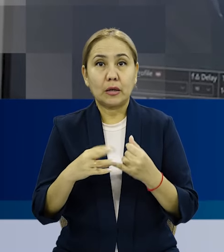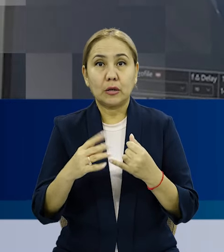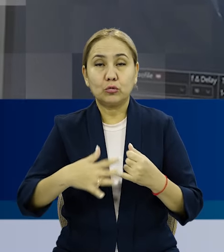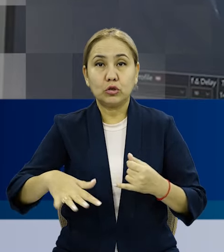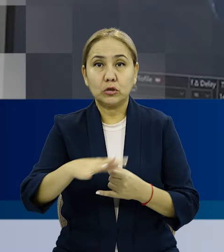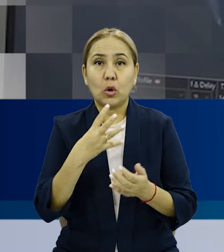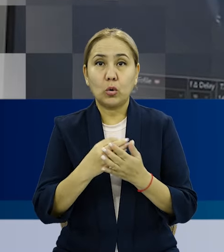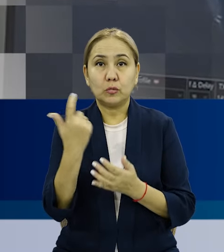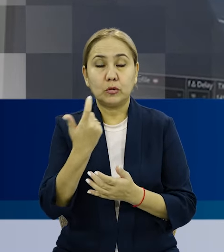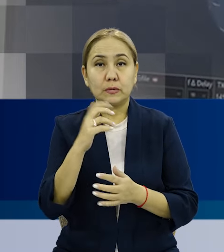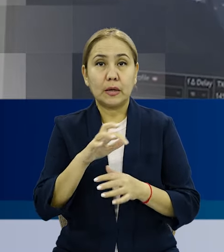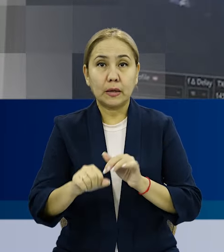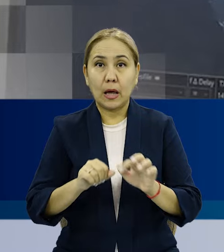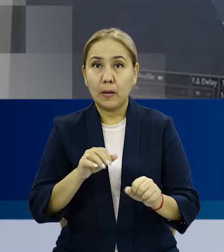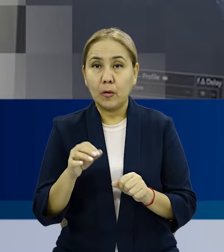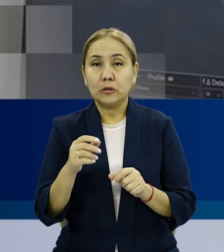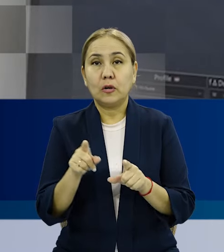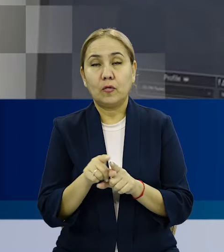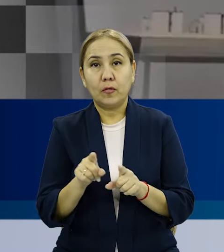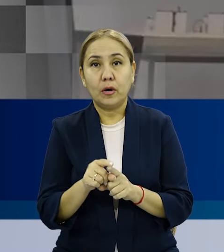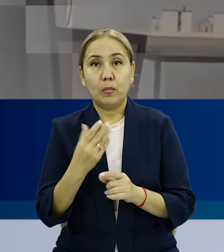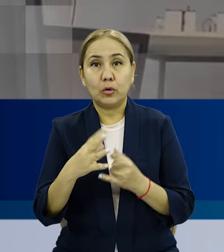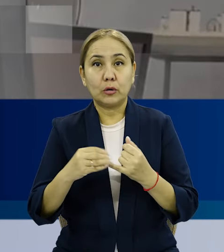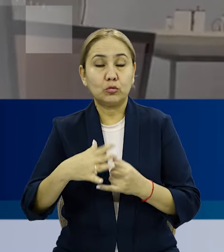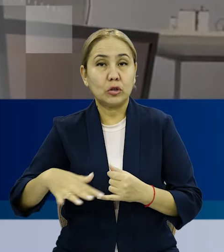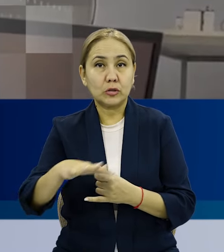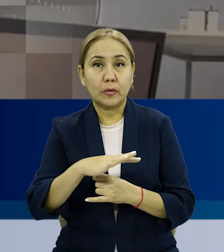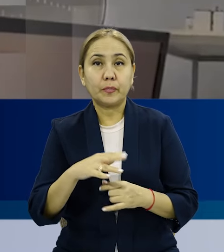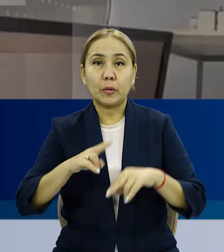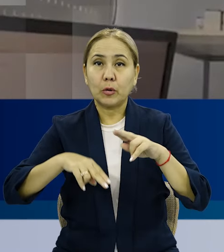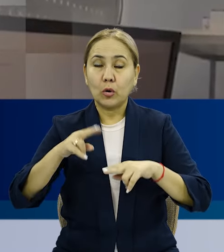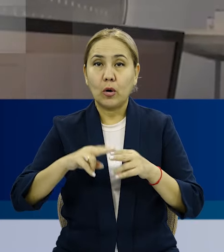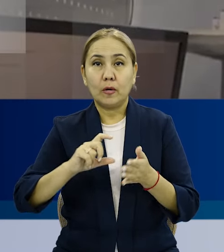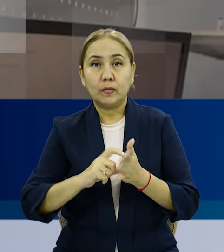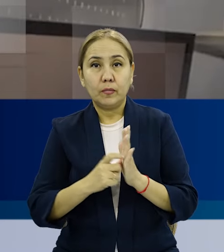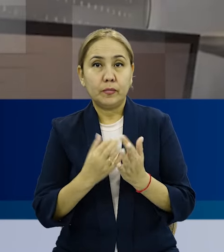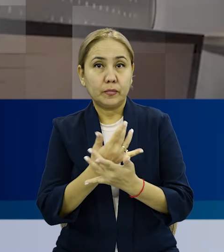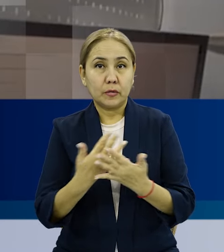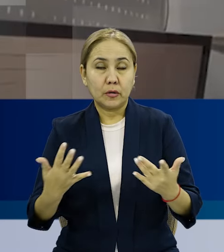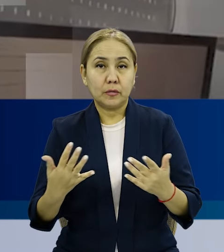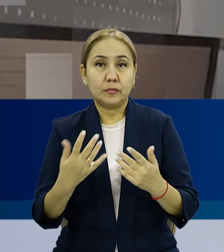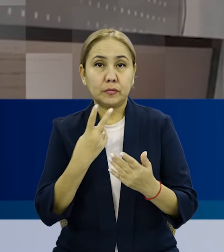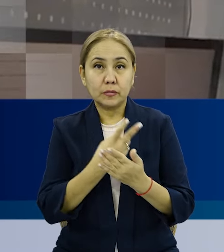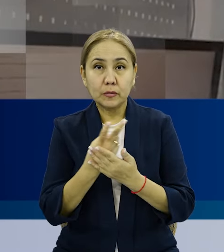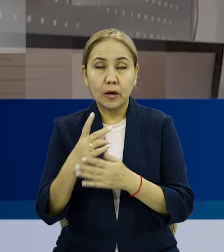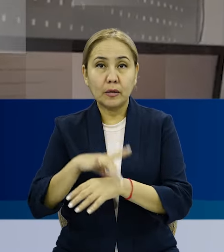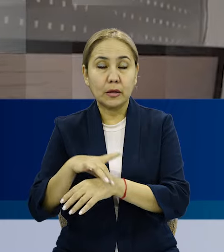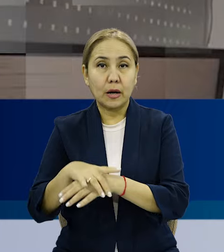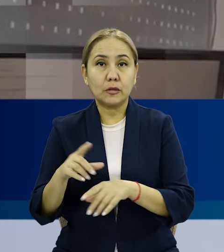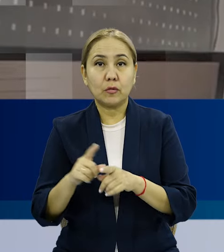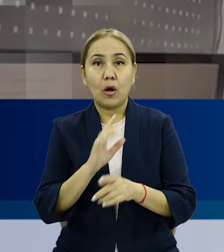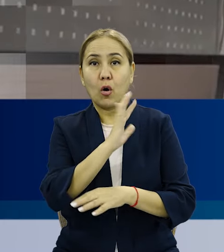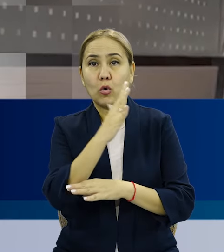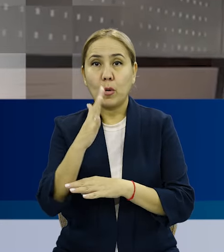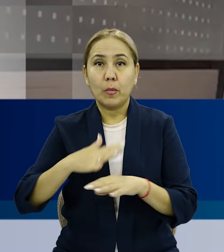uchastkalarining o'z boshimchalik bilan egallab olinishi va bunday yer uchastkalarida bino va inshootlar qurilishi holatlarini aniqlash. O'rmon